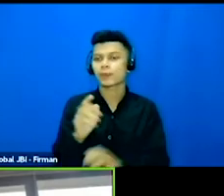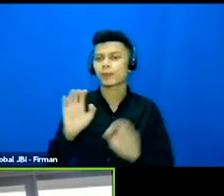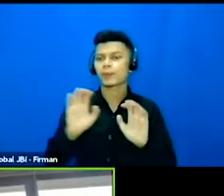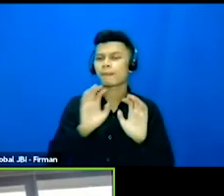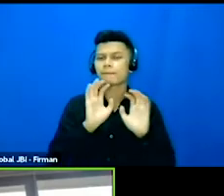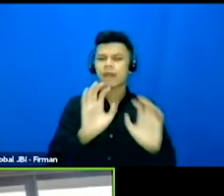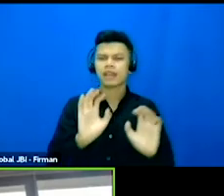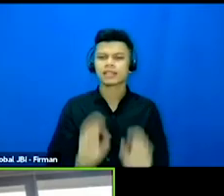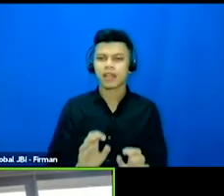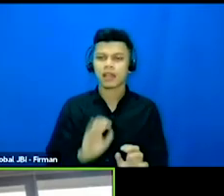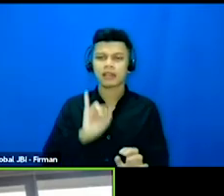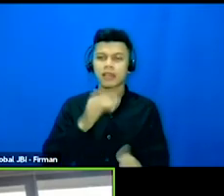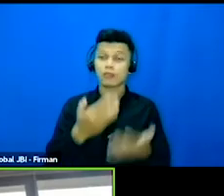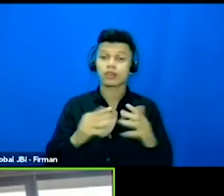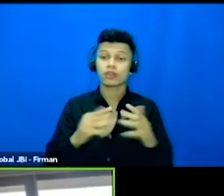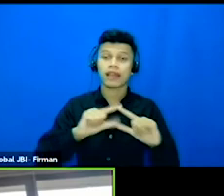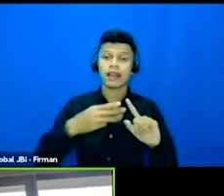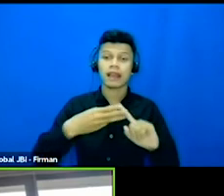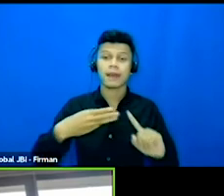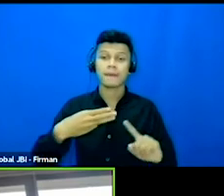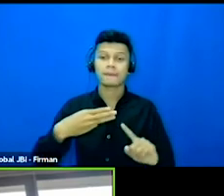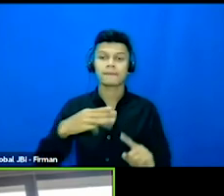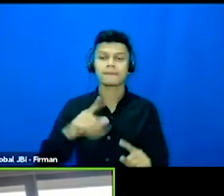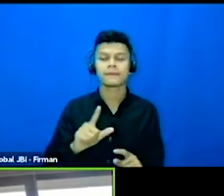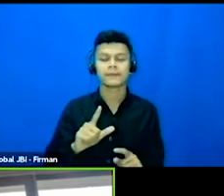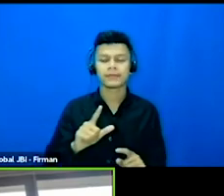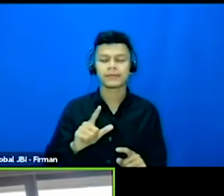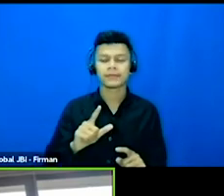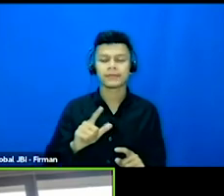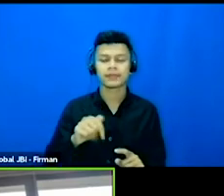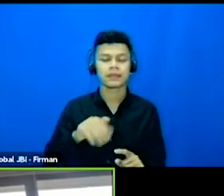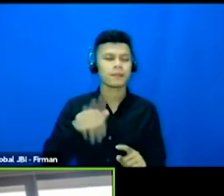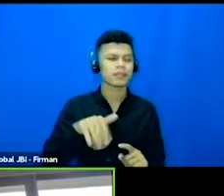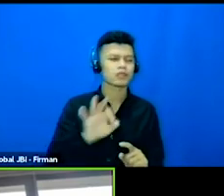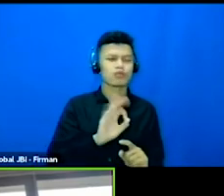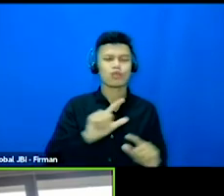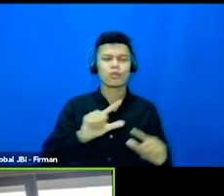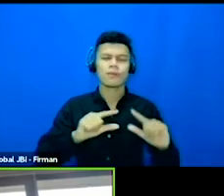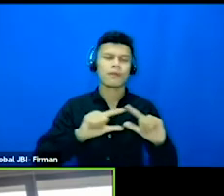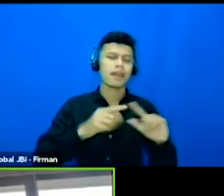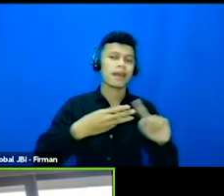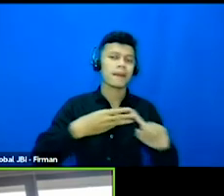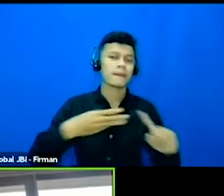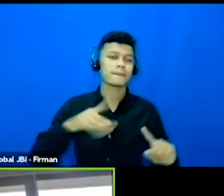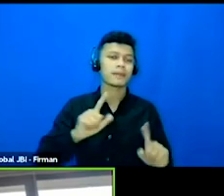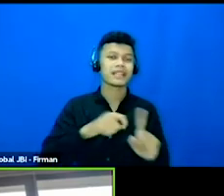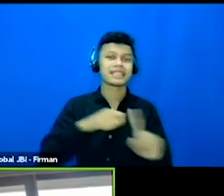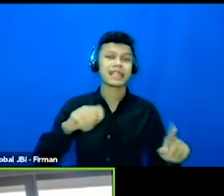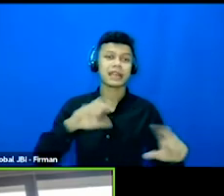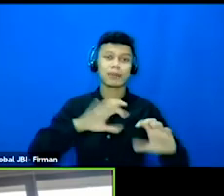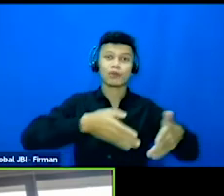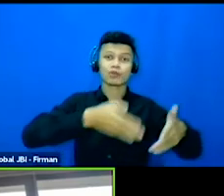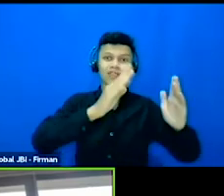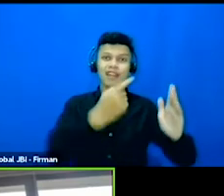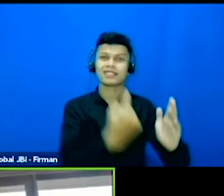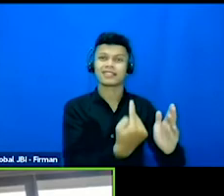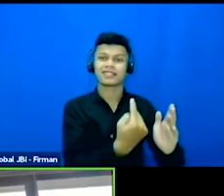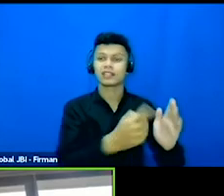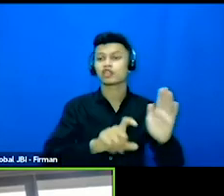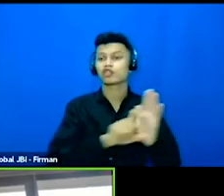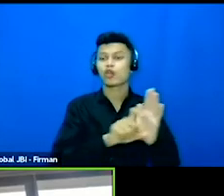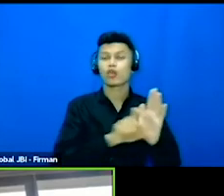ke baik itu label yang dikeluarkan mati ini masih belum termasuk label yang dikeluarkan oleh perusahaan sendiri misalnya